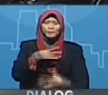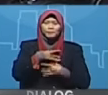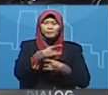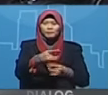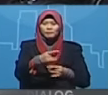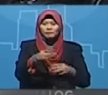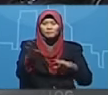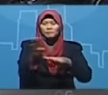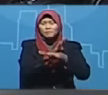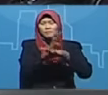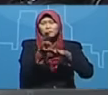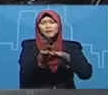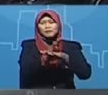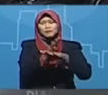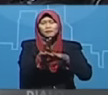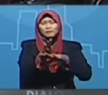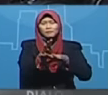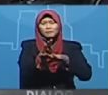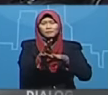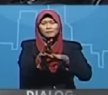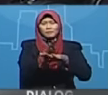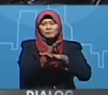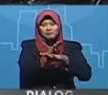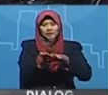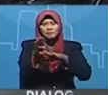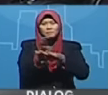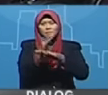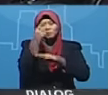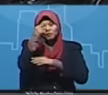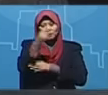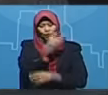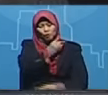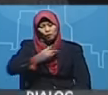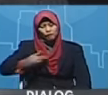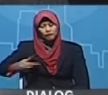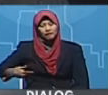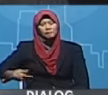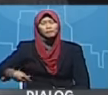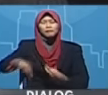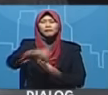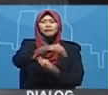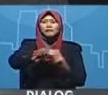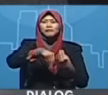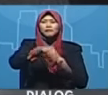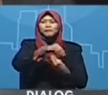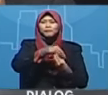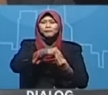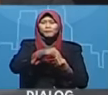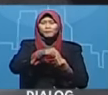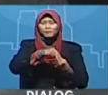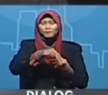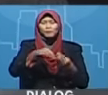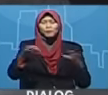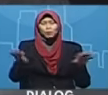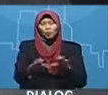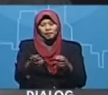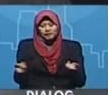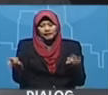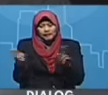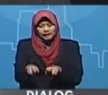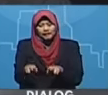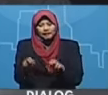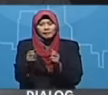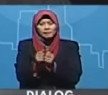ingin melaksanakan apa ni perniagaan ni untuk umrah ini supaya membuat perjanjian dengan pihak